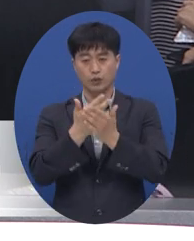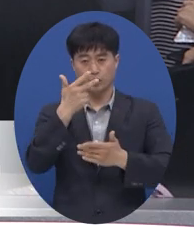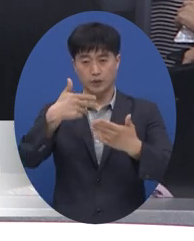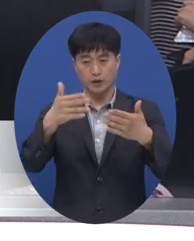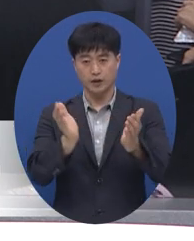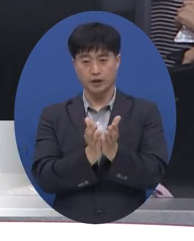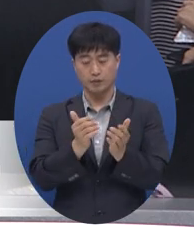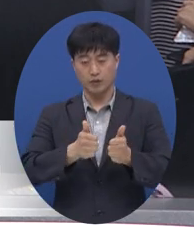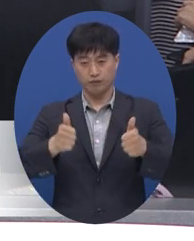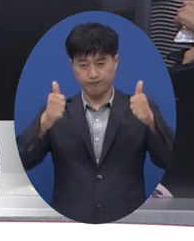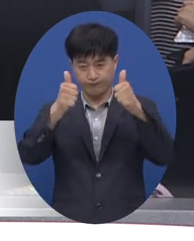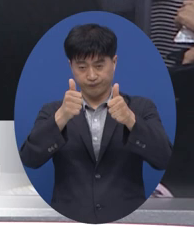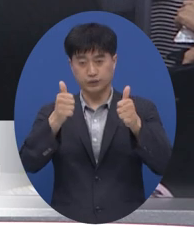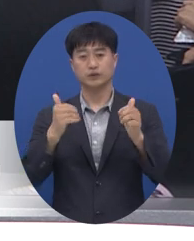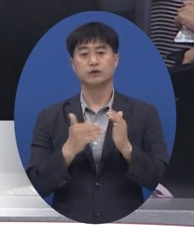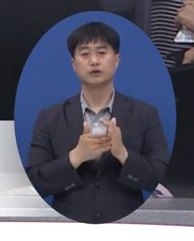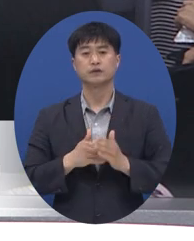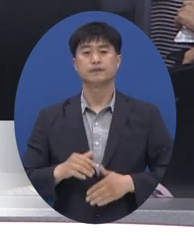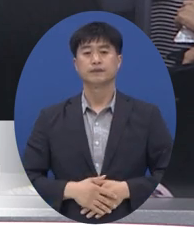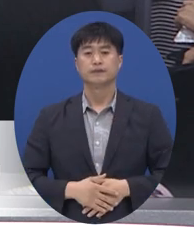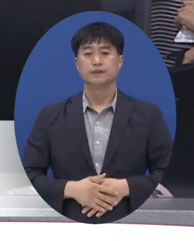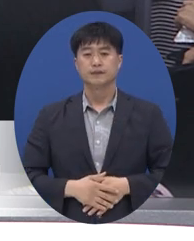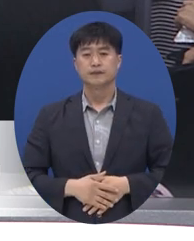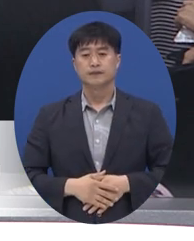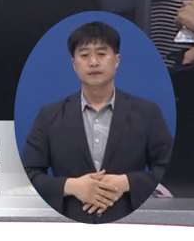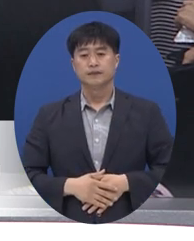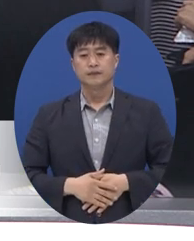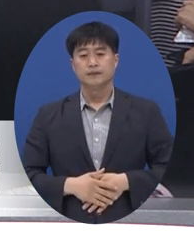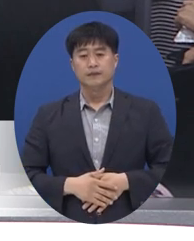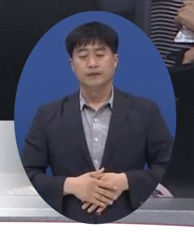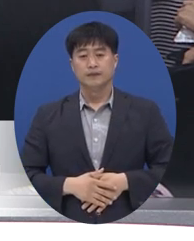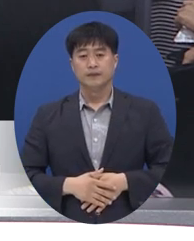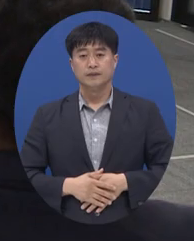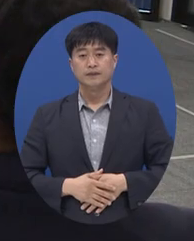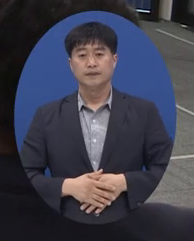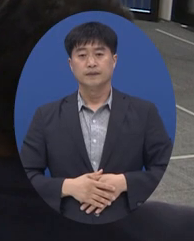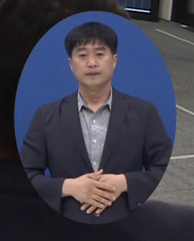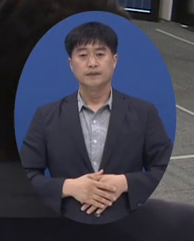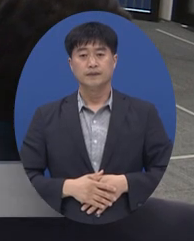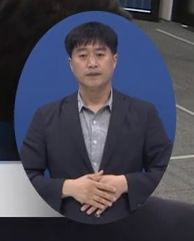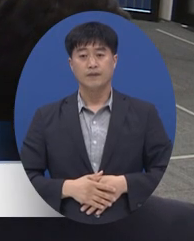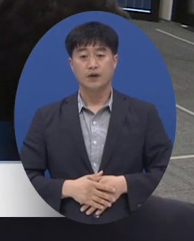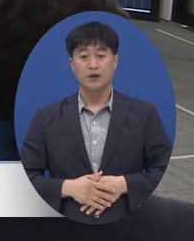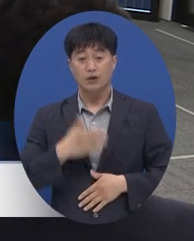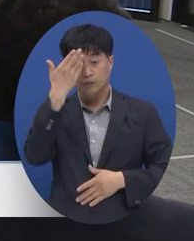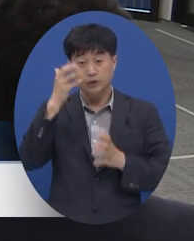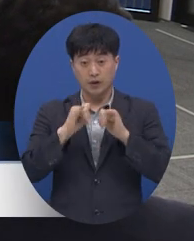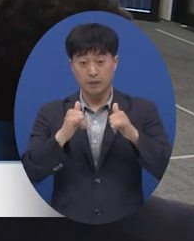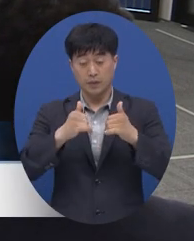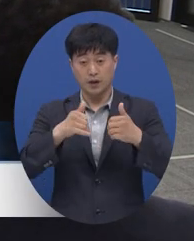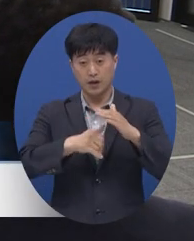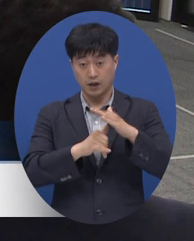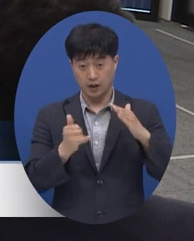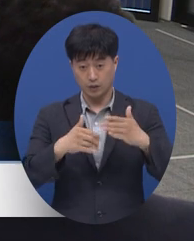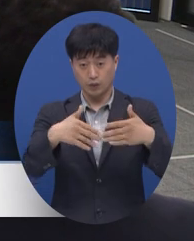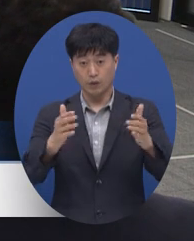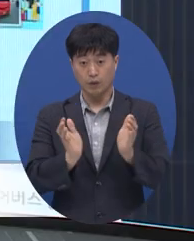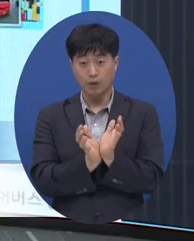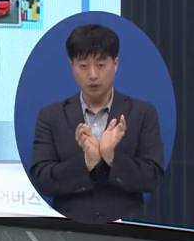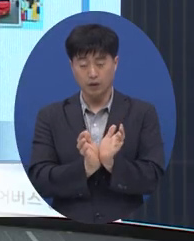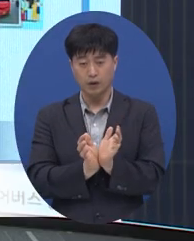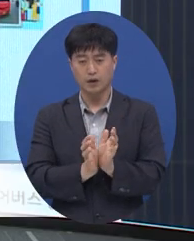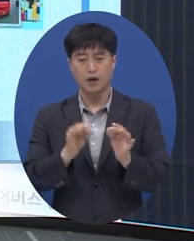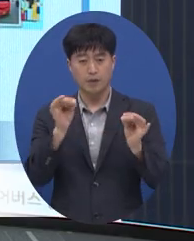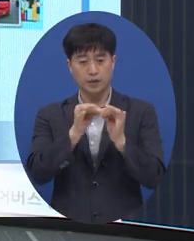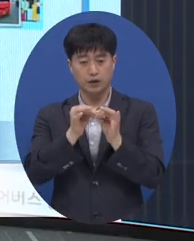결선에 올랐는데요 경기북부 김태일 기자가 다녀왔습니다 청년 가족단위 등 맞춤형 경기도